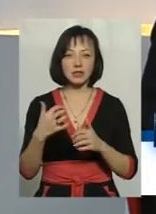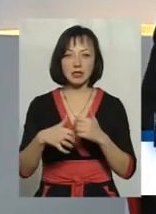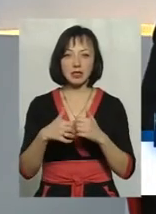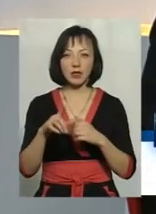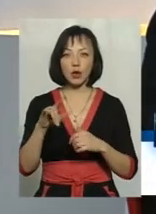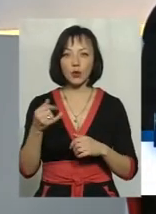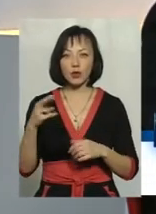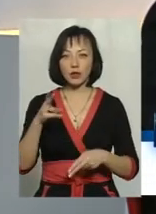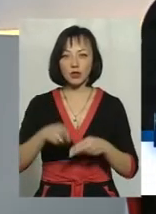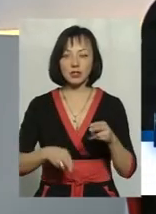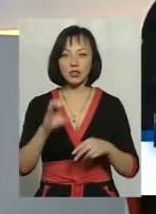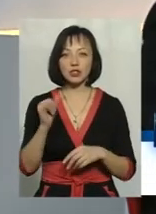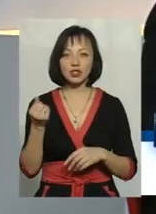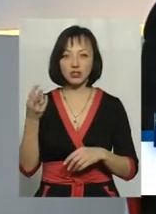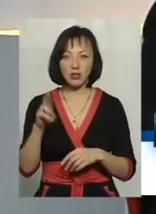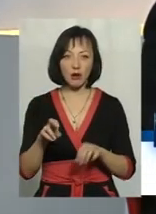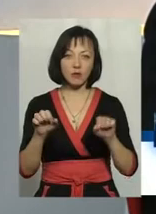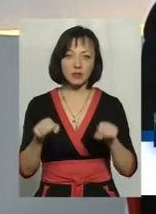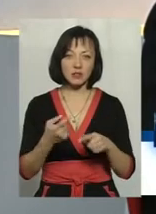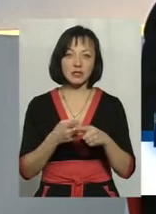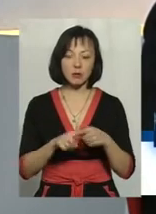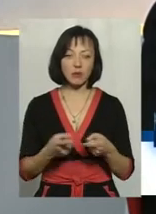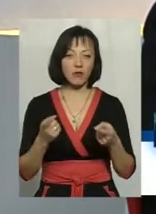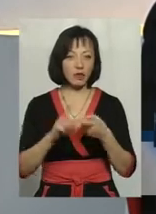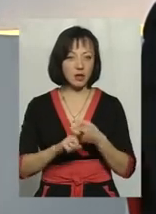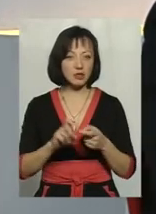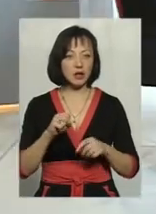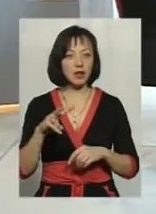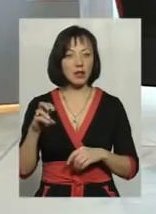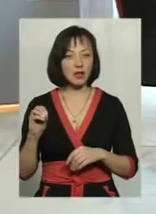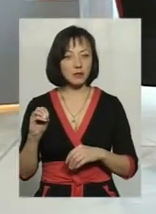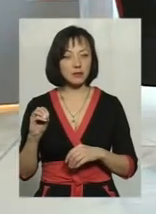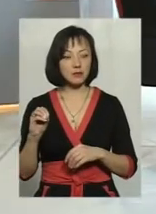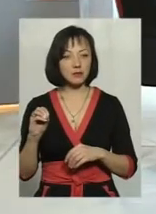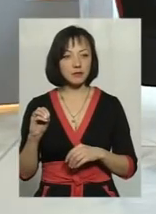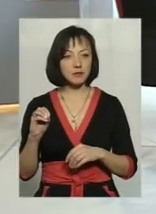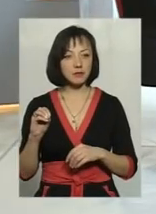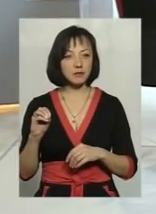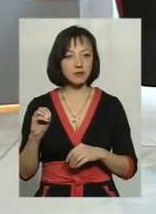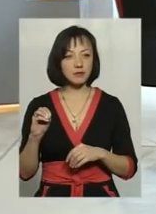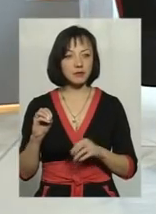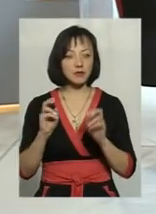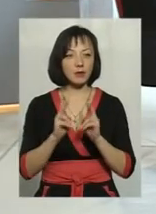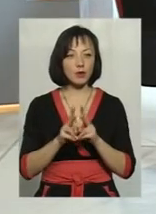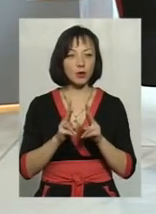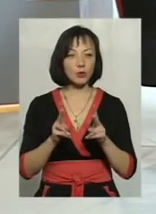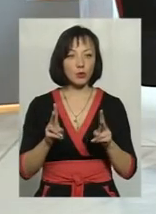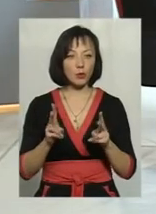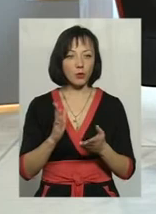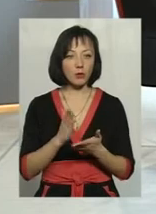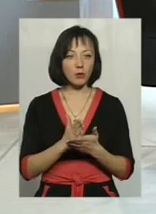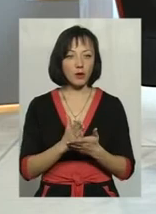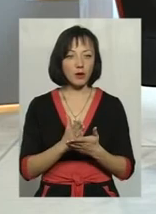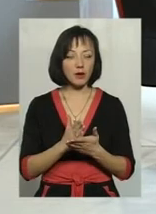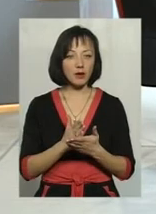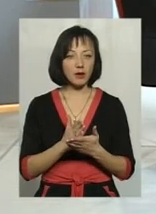і до кінця січня. От, можливо, з цим також зв'язано. Але, розумієте, хто має,